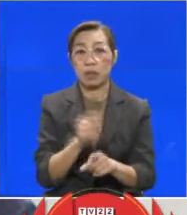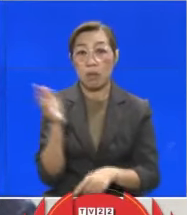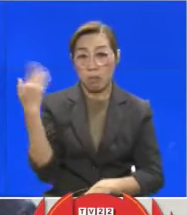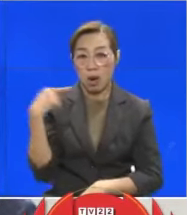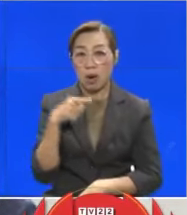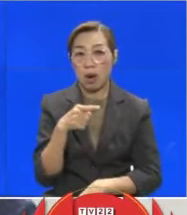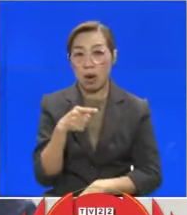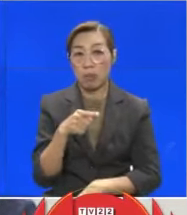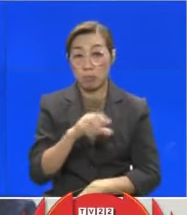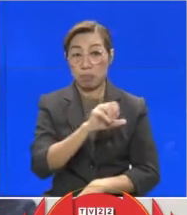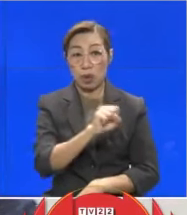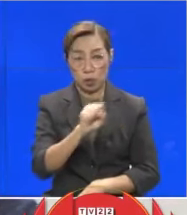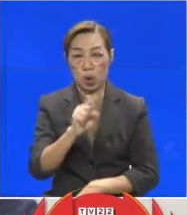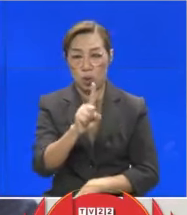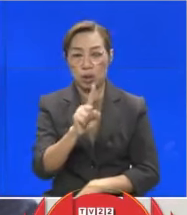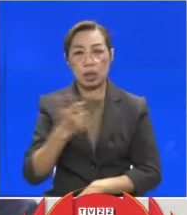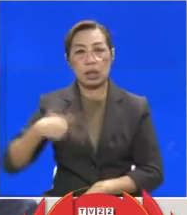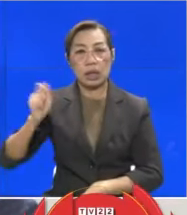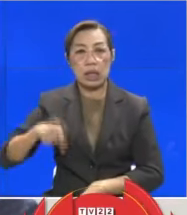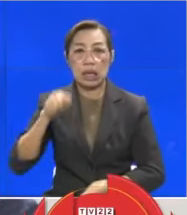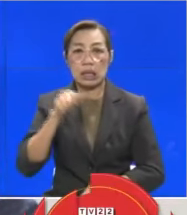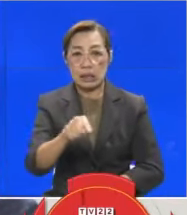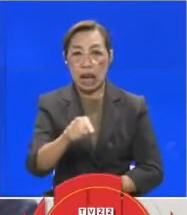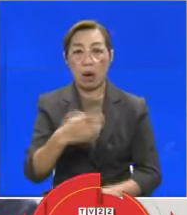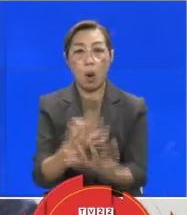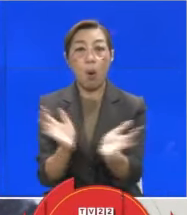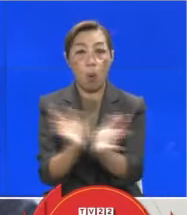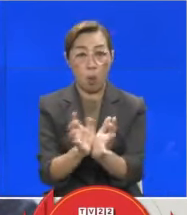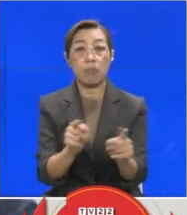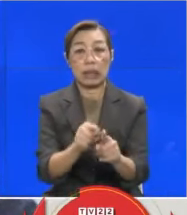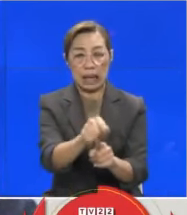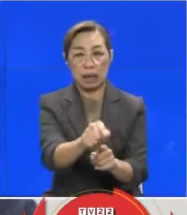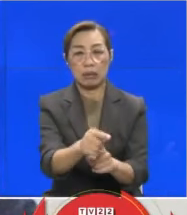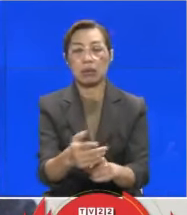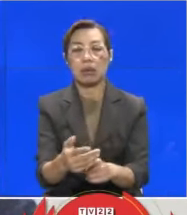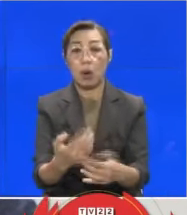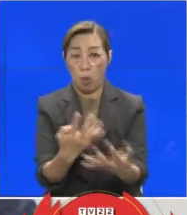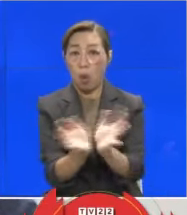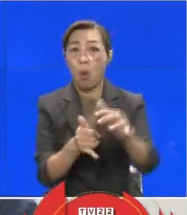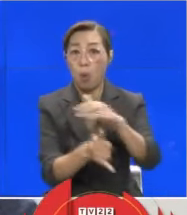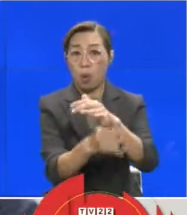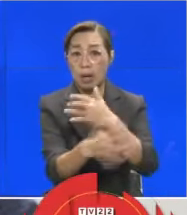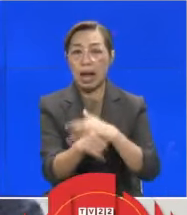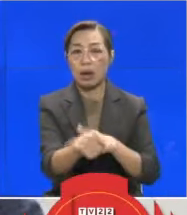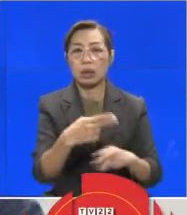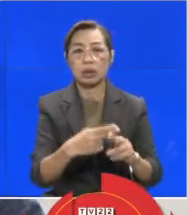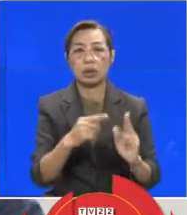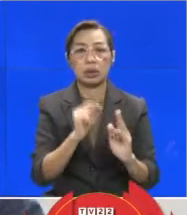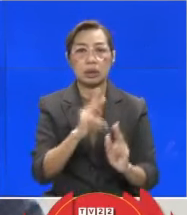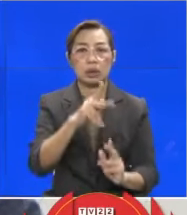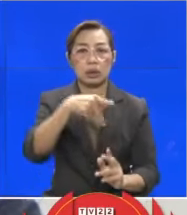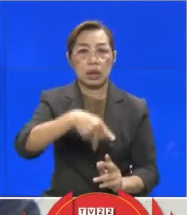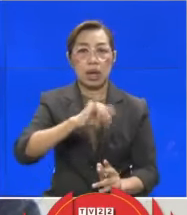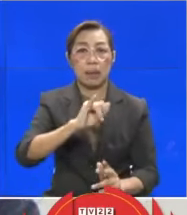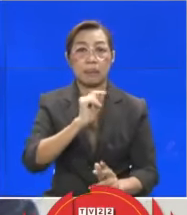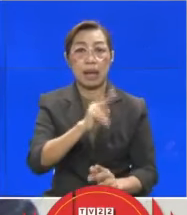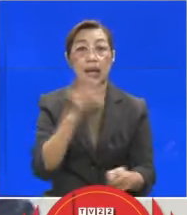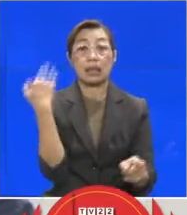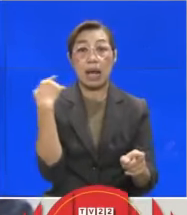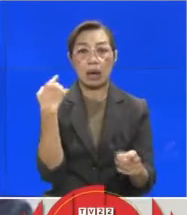ทษในเรือนจำมาก่อนนั่นก็คือคุณเทพไทยเสนพงศ์นะคะอันนี้เป็นสว.สมชายนะคะสว.สมชายเองเนี่ยนะคะ